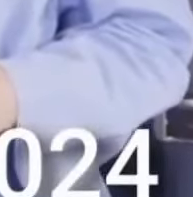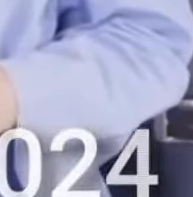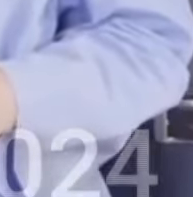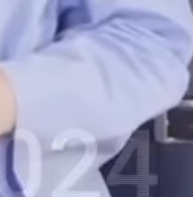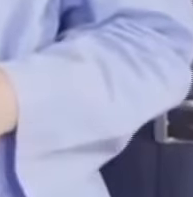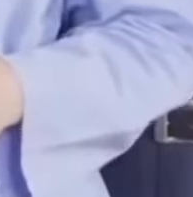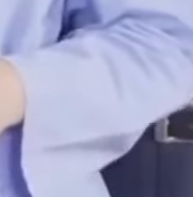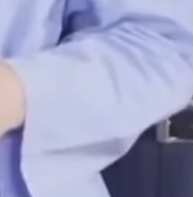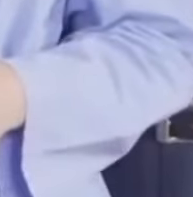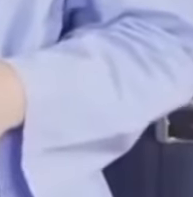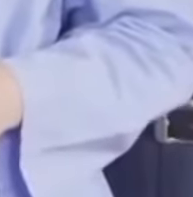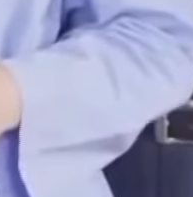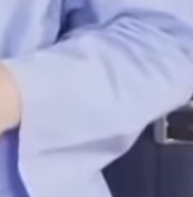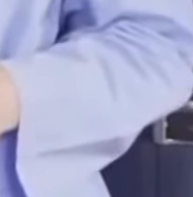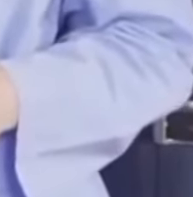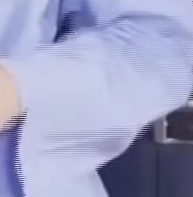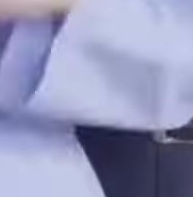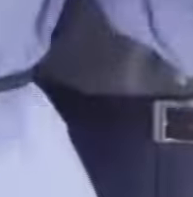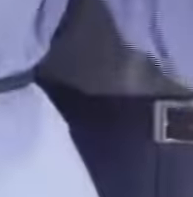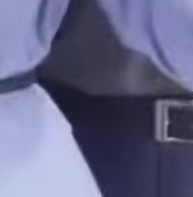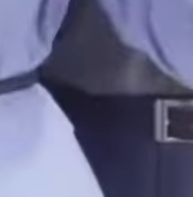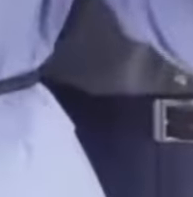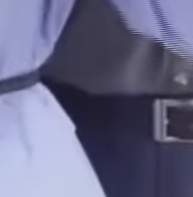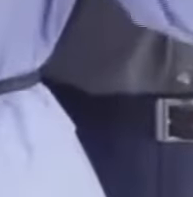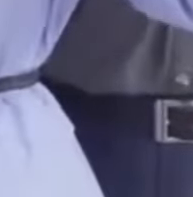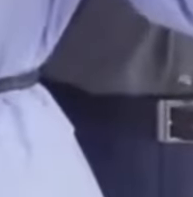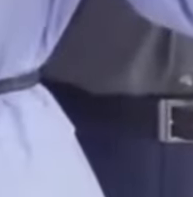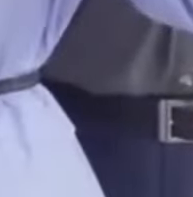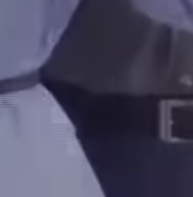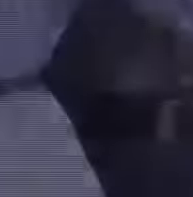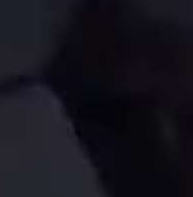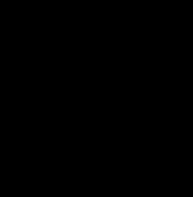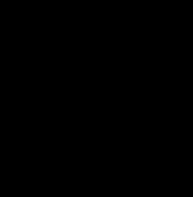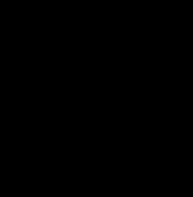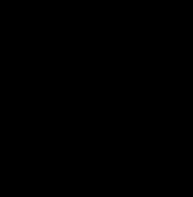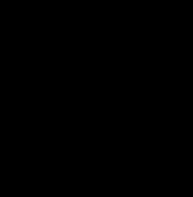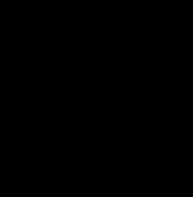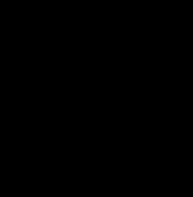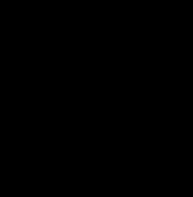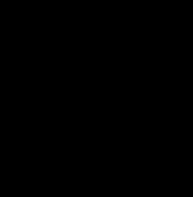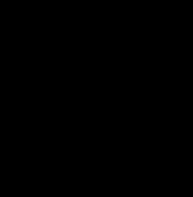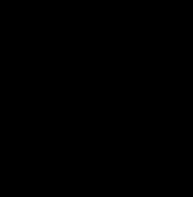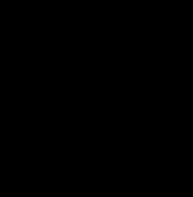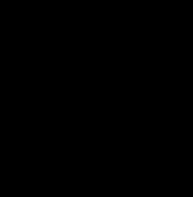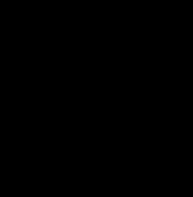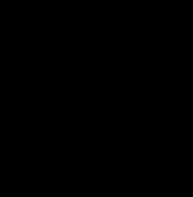semua bersuara untuk masa depan Jawa Barat yang lebih baik.